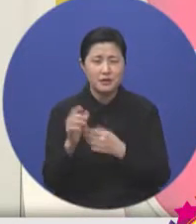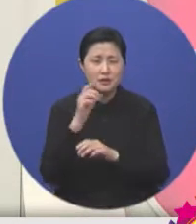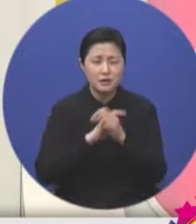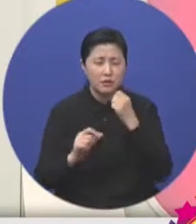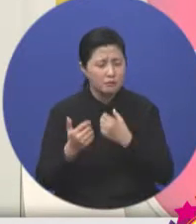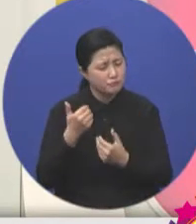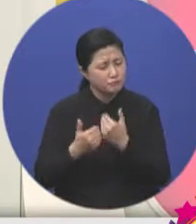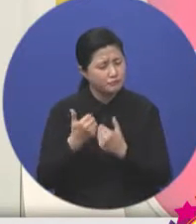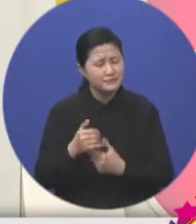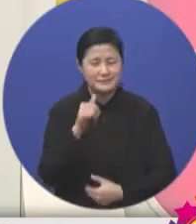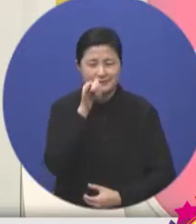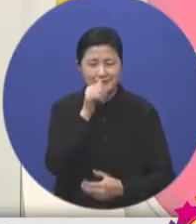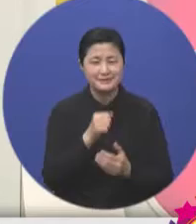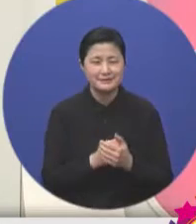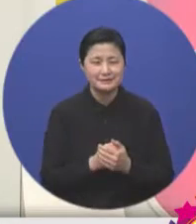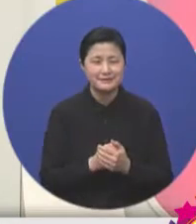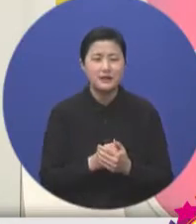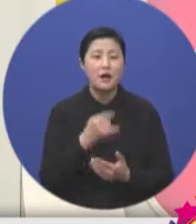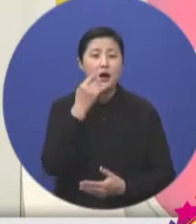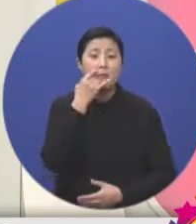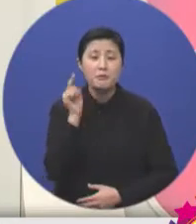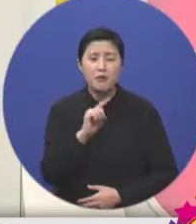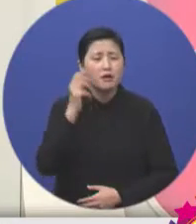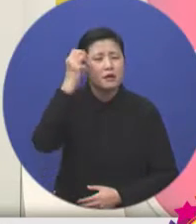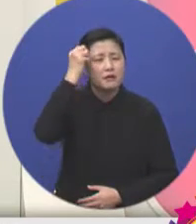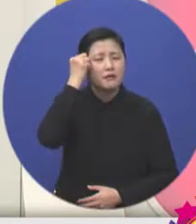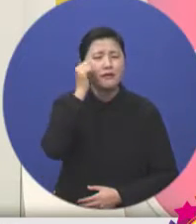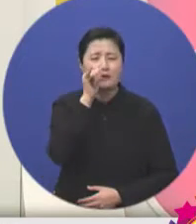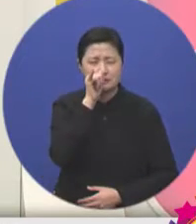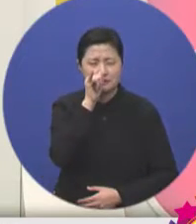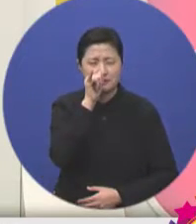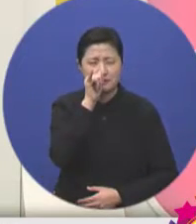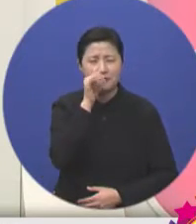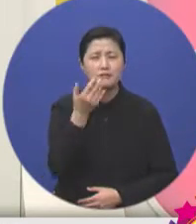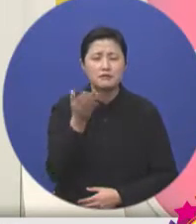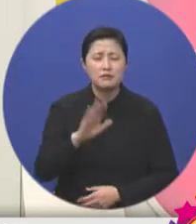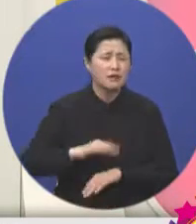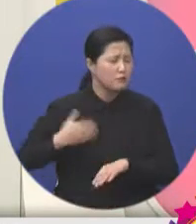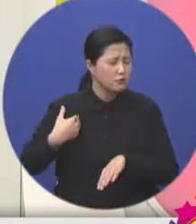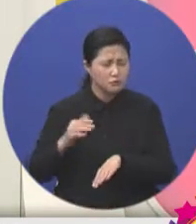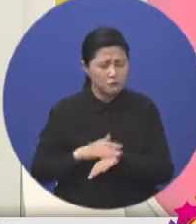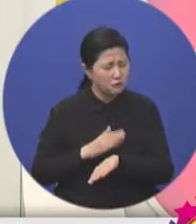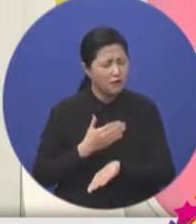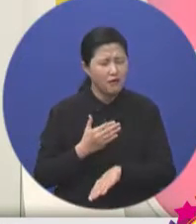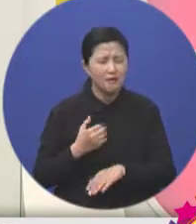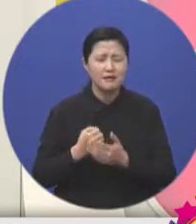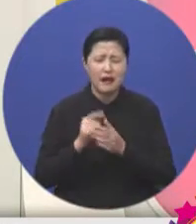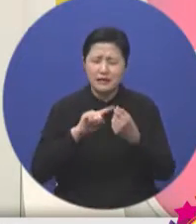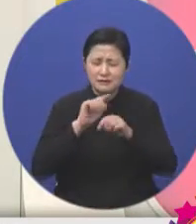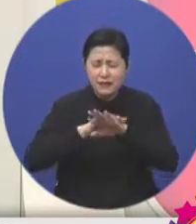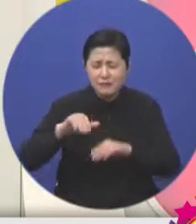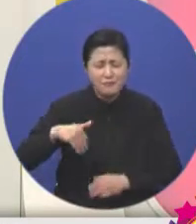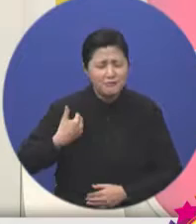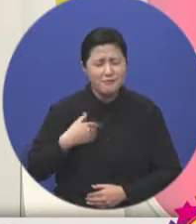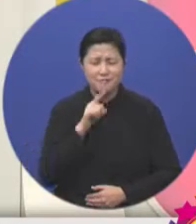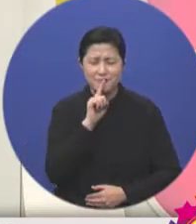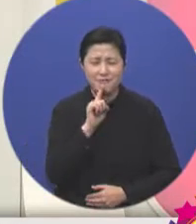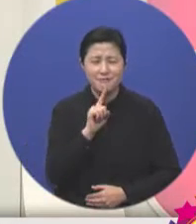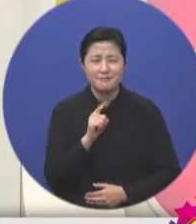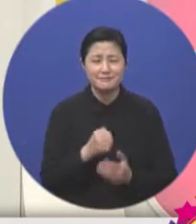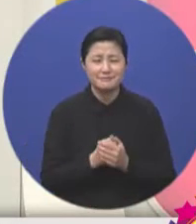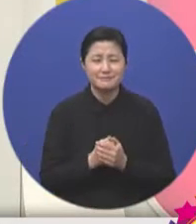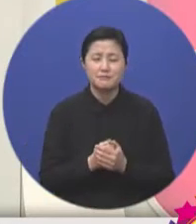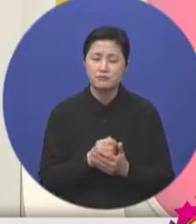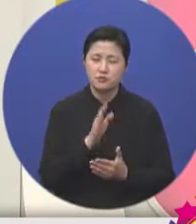또 부자연스러워요. 근데 우리 어머님들은 네. 다 기억하고 계시면서 그럼. 나 노래 못해. 그러면서 막상 하면 잘하셔.